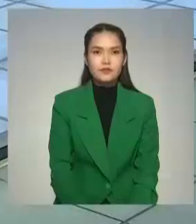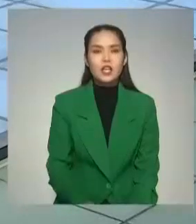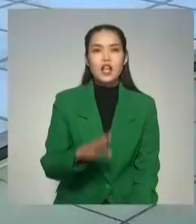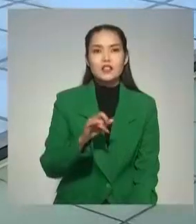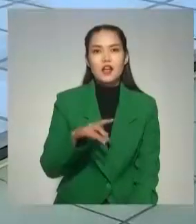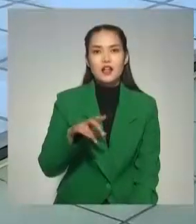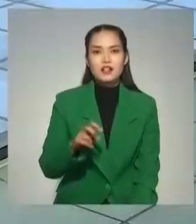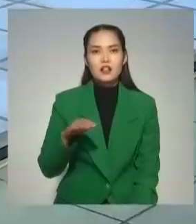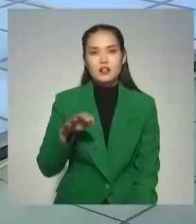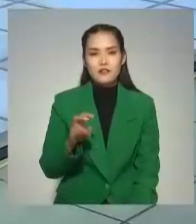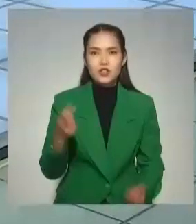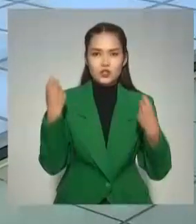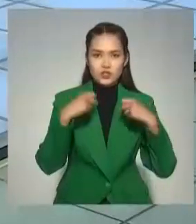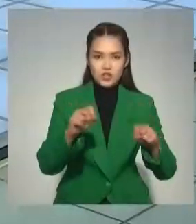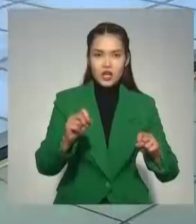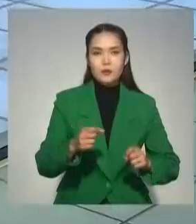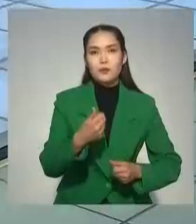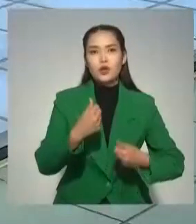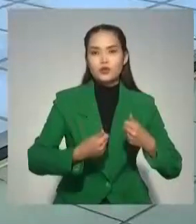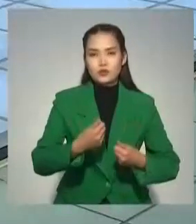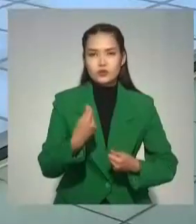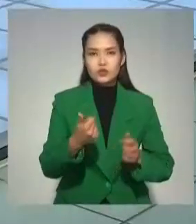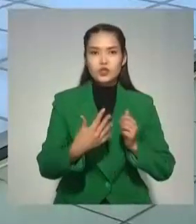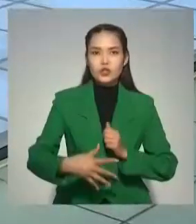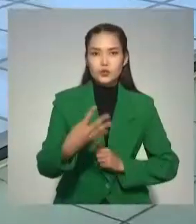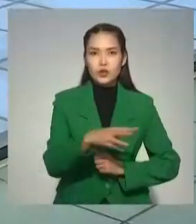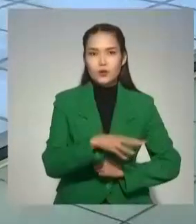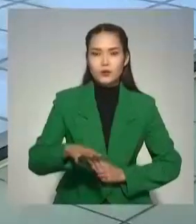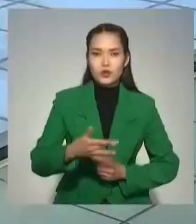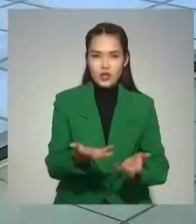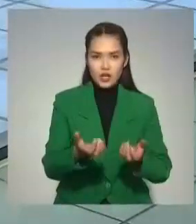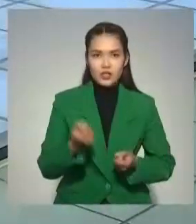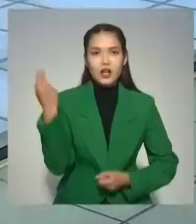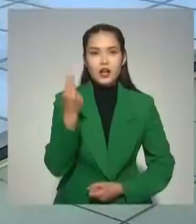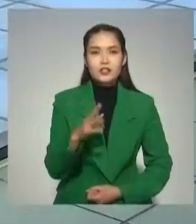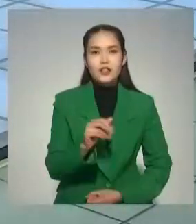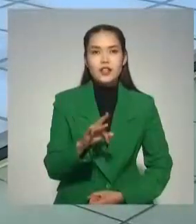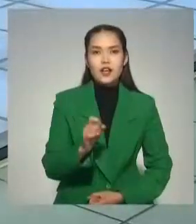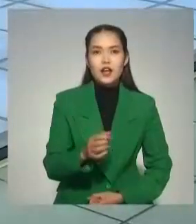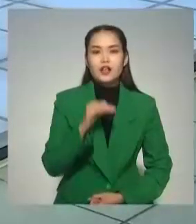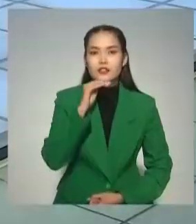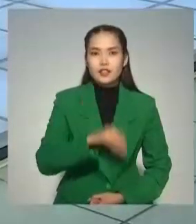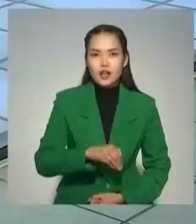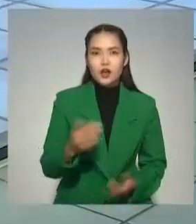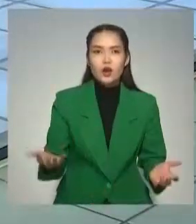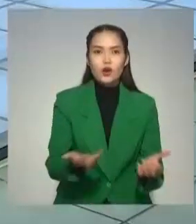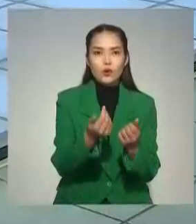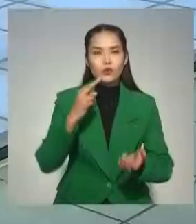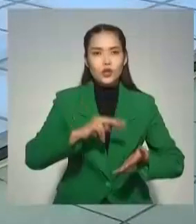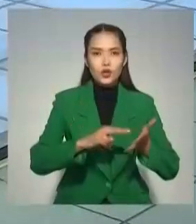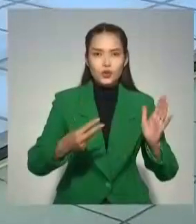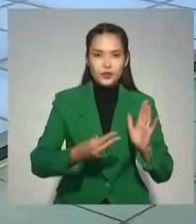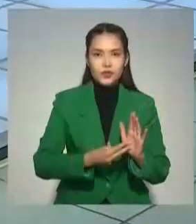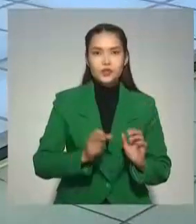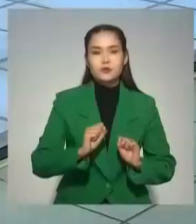Тартл Фест жеңімпаздары мен жүлдегерлері 54 миллион теңге алды. Астанада Дара таланттарды қолдау қоры ұйымдастырған турникке